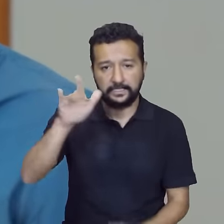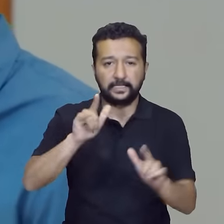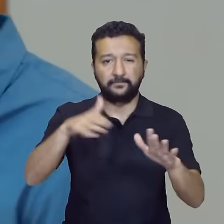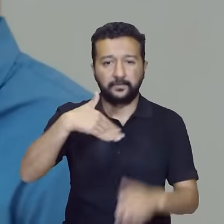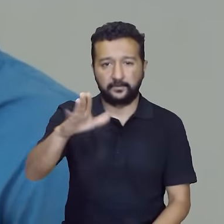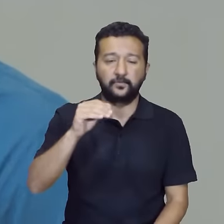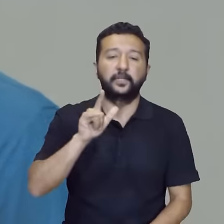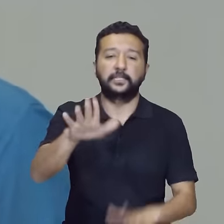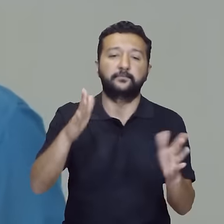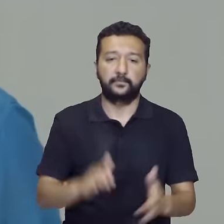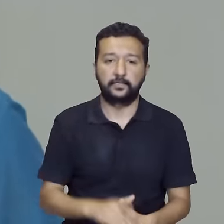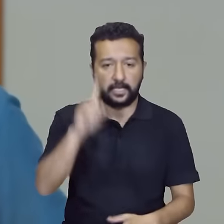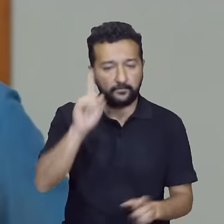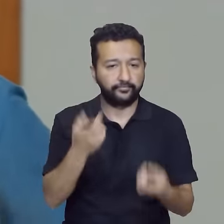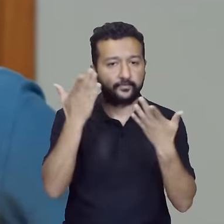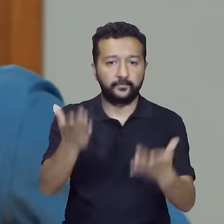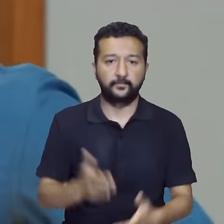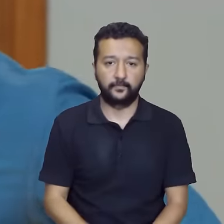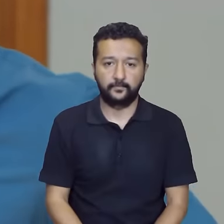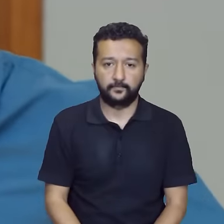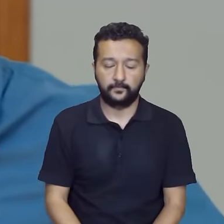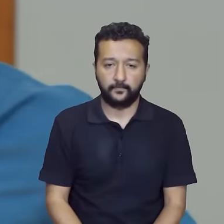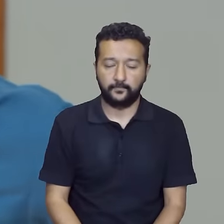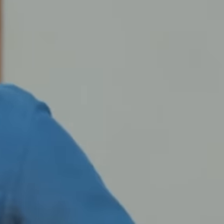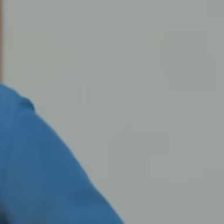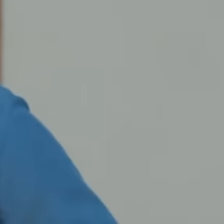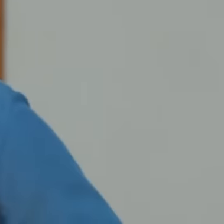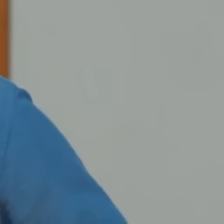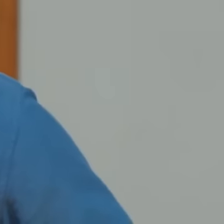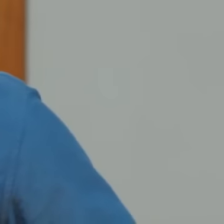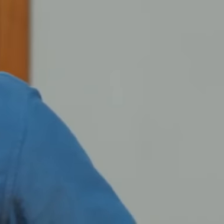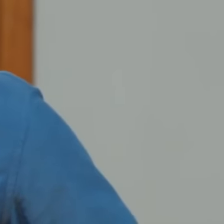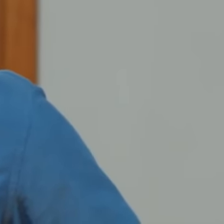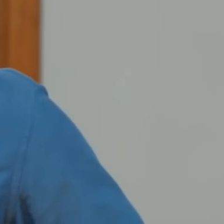Gidersen gitme, çok da umurumda. Allah Allah. Gözü kapıda kaldı.